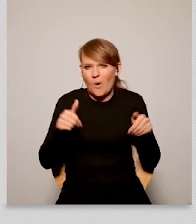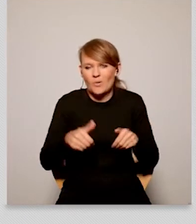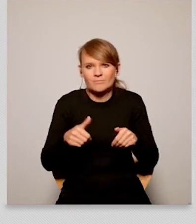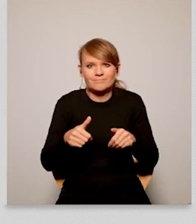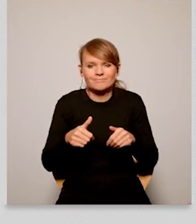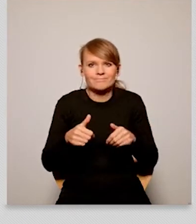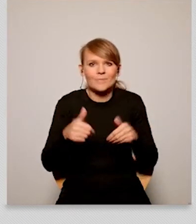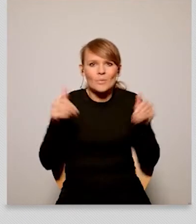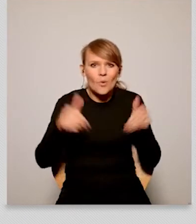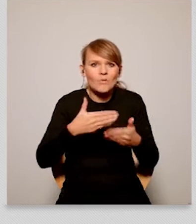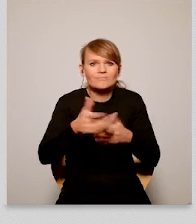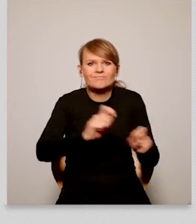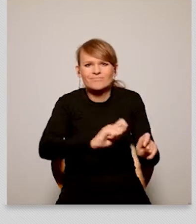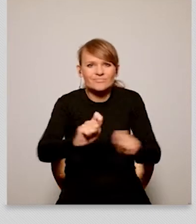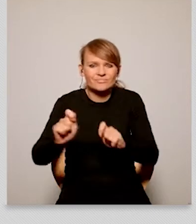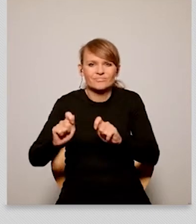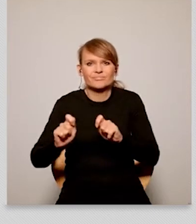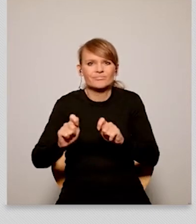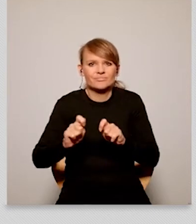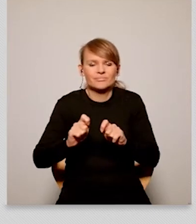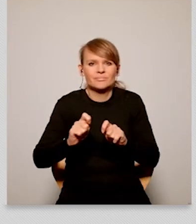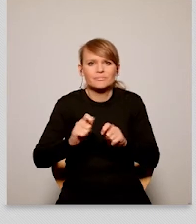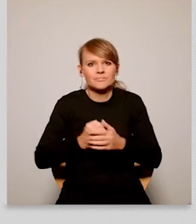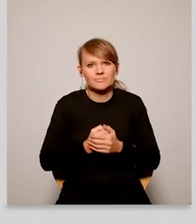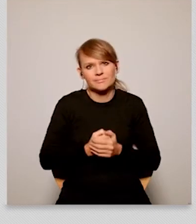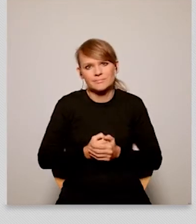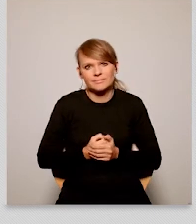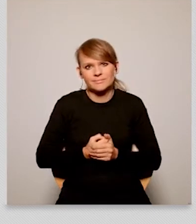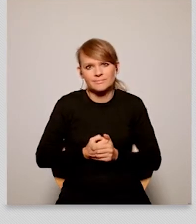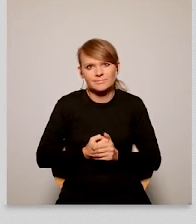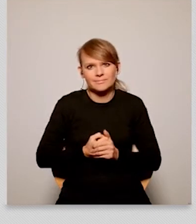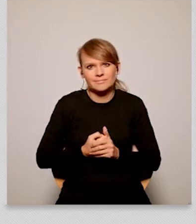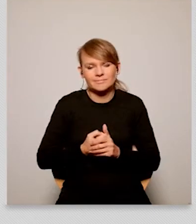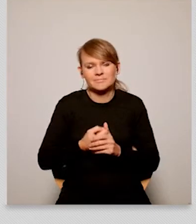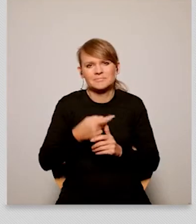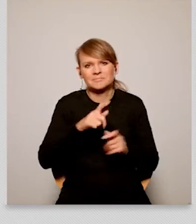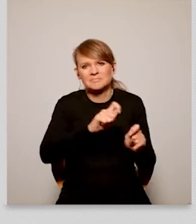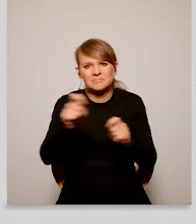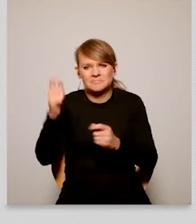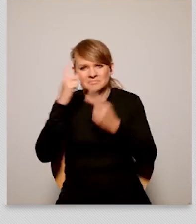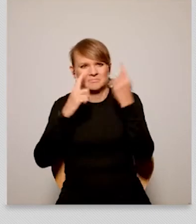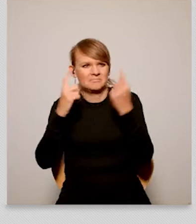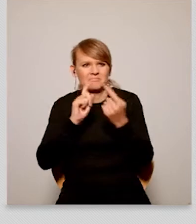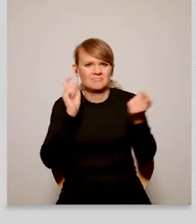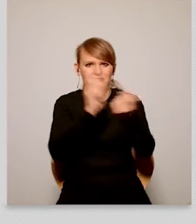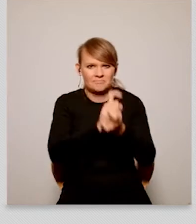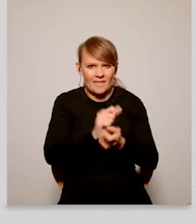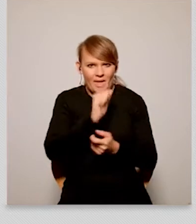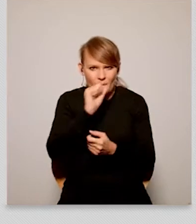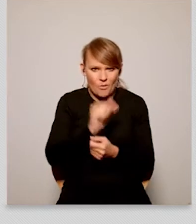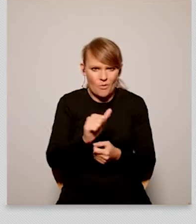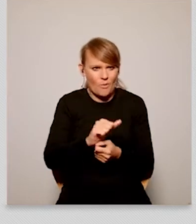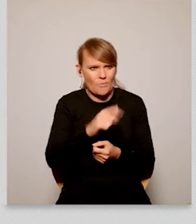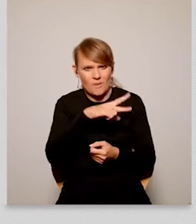katalizatorem tendencji eurosceptycznych czy antyeuropejskich w Polsce. Ponieważ my to